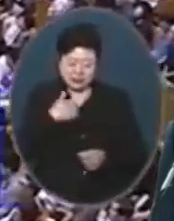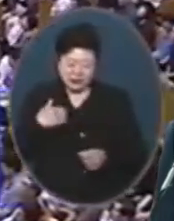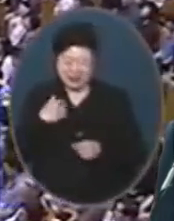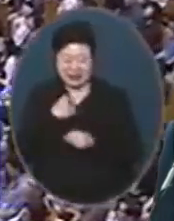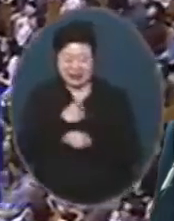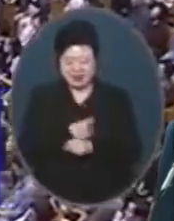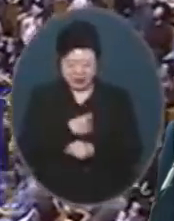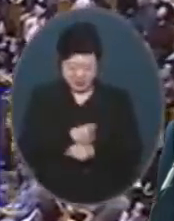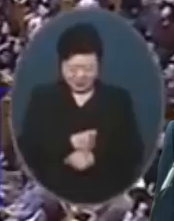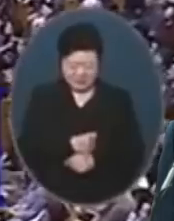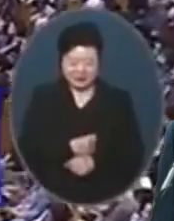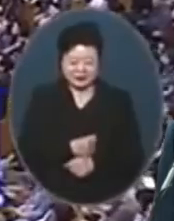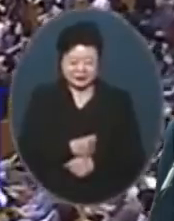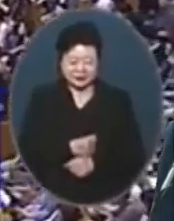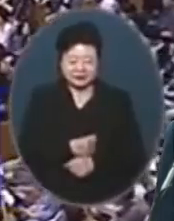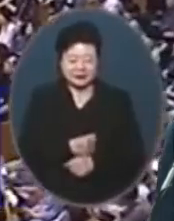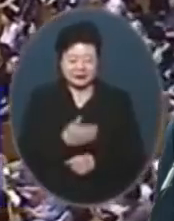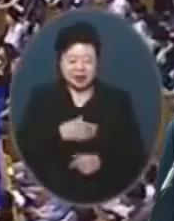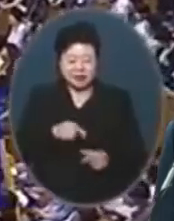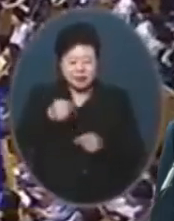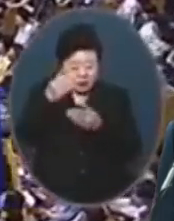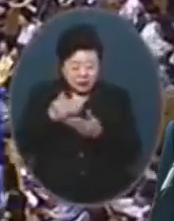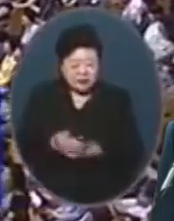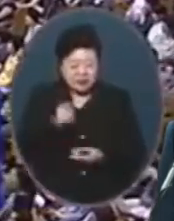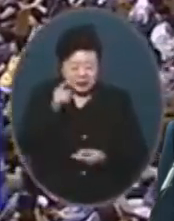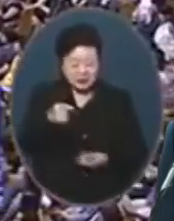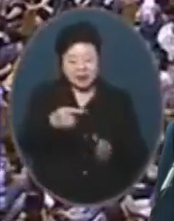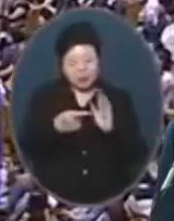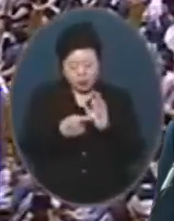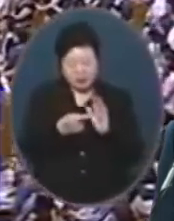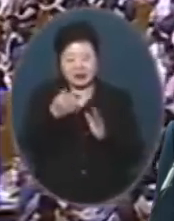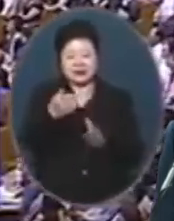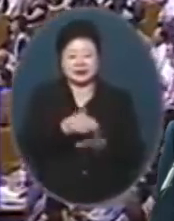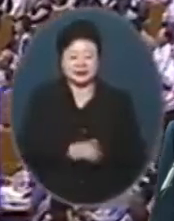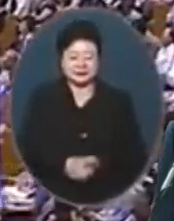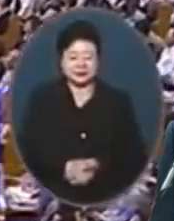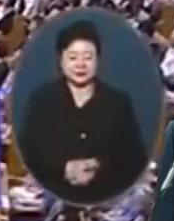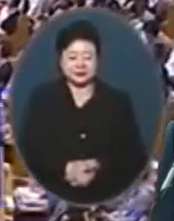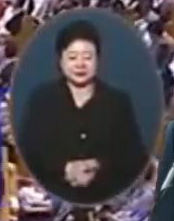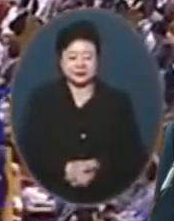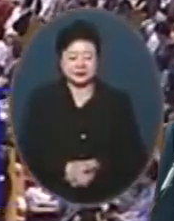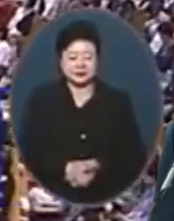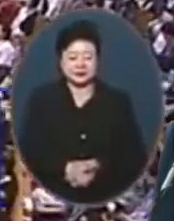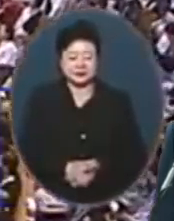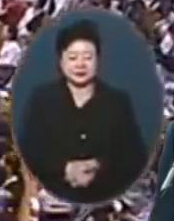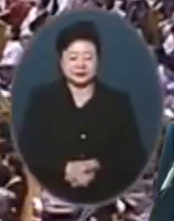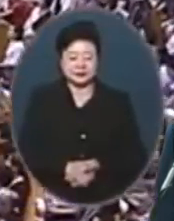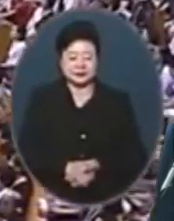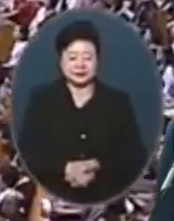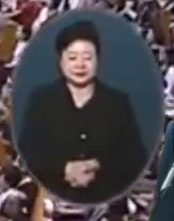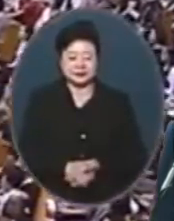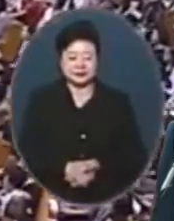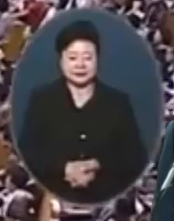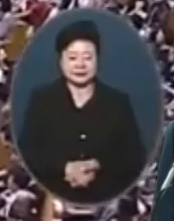만족해 하며 나의 구원을 그에게 보이리라 하시도다